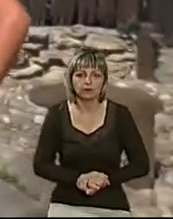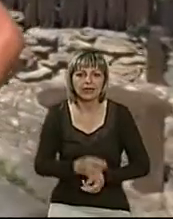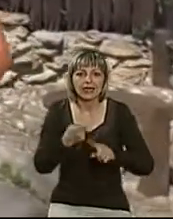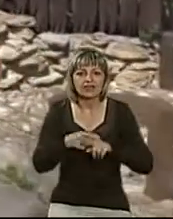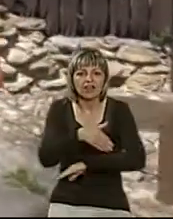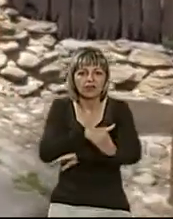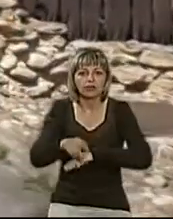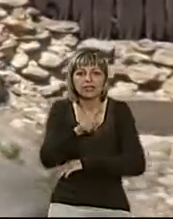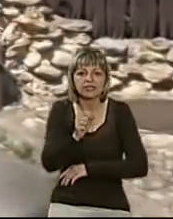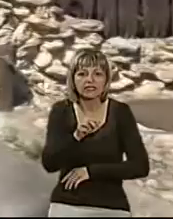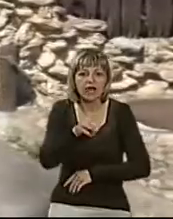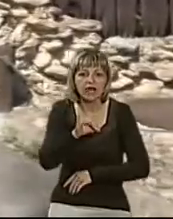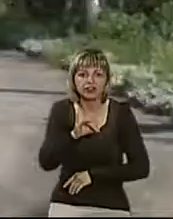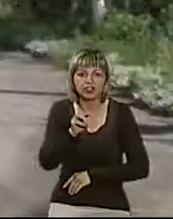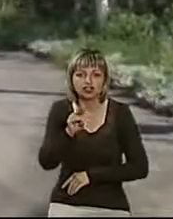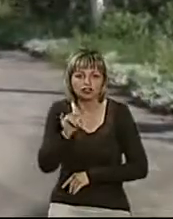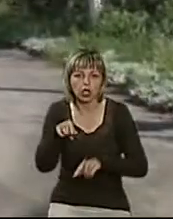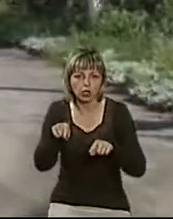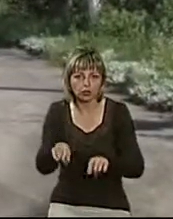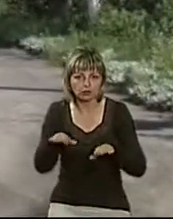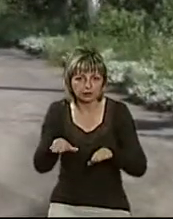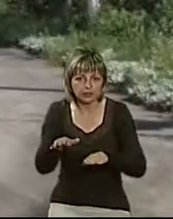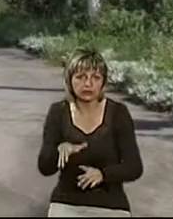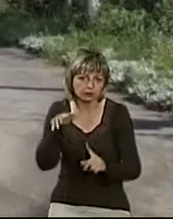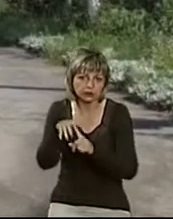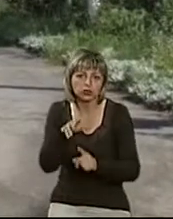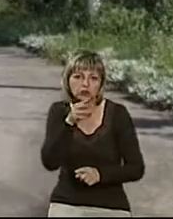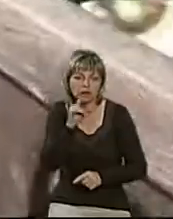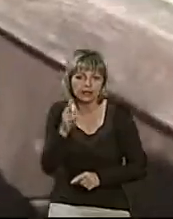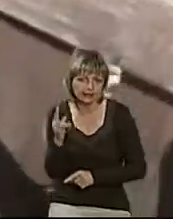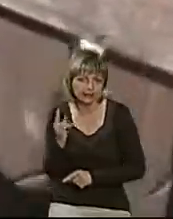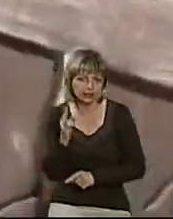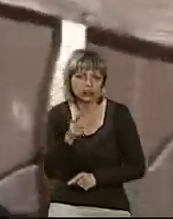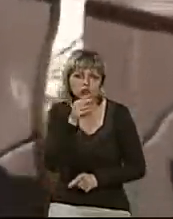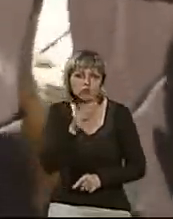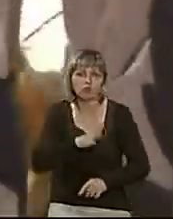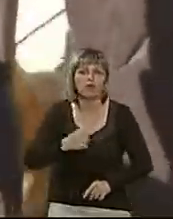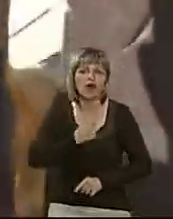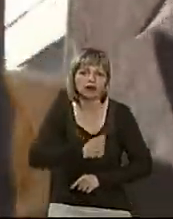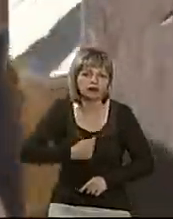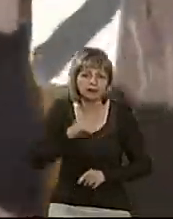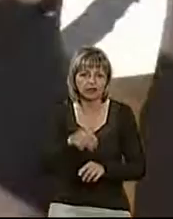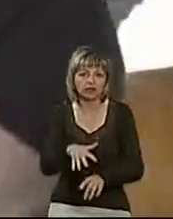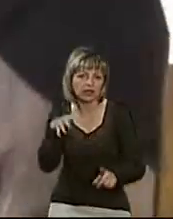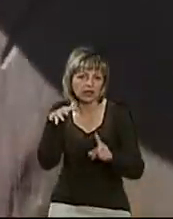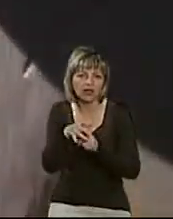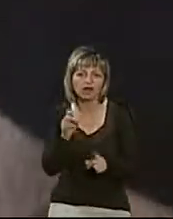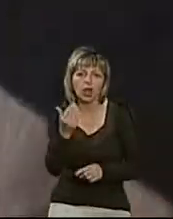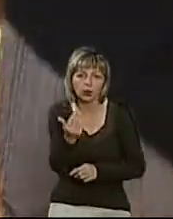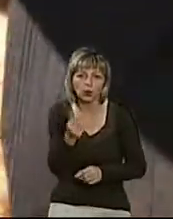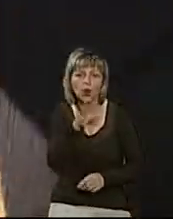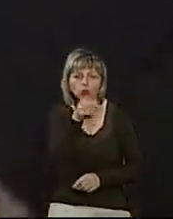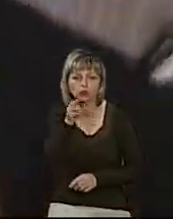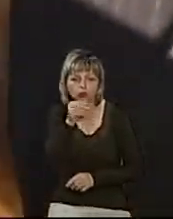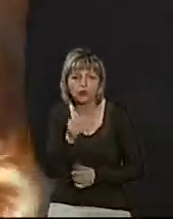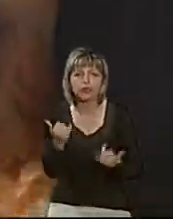Це вулиця Затишна. Тут собака накинувся на дитину. Очевидець Олег Бондарук каже, що пес був агресивний і кидався на його собак.